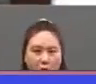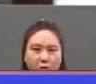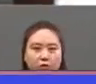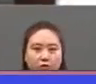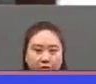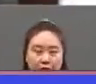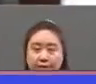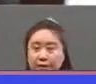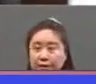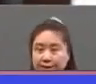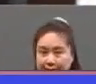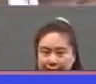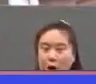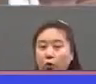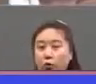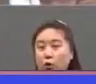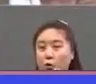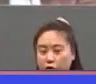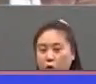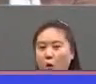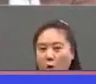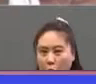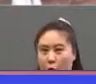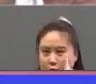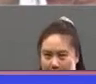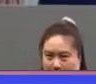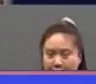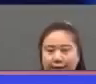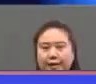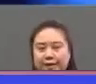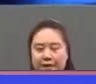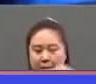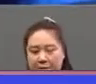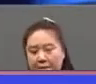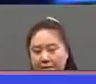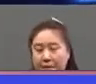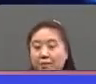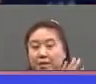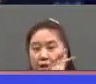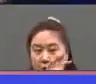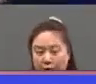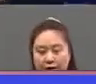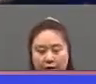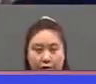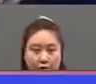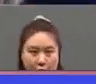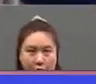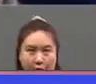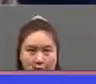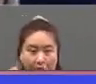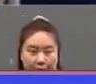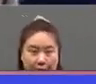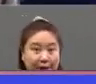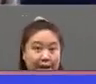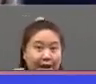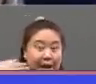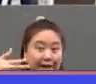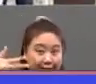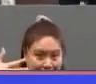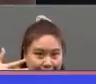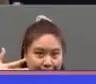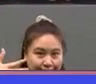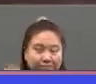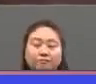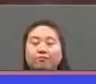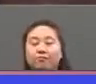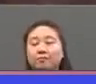ส.มีการขยับขึ้นขยับลงเนี่ยแน่นอนเขตเลือกตั้งจะเปลี่ยนไปจากเดิมนะครับแล้วก็ยิ่งรอบนี้ทางกกต.ท่